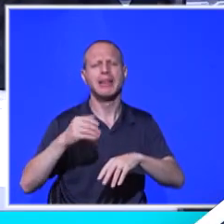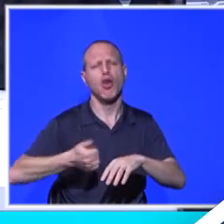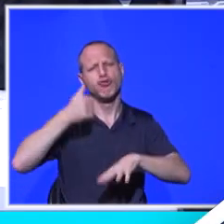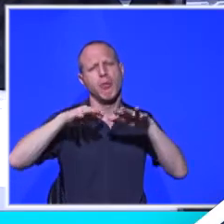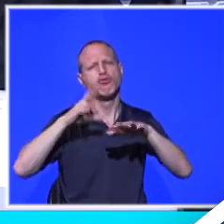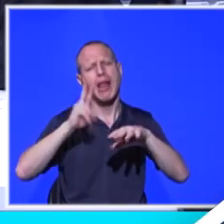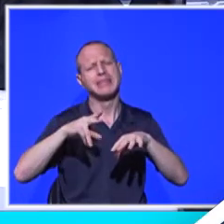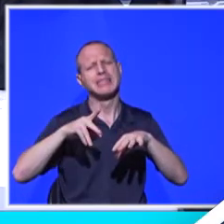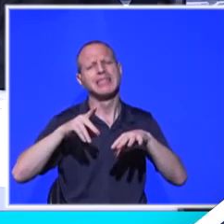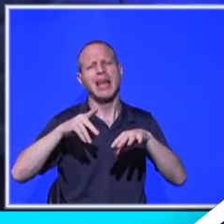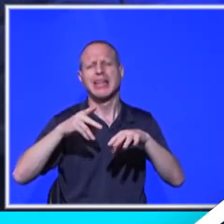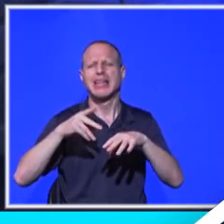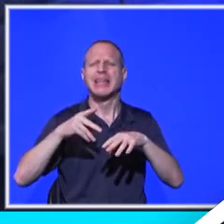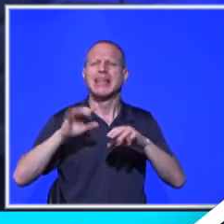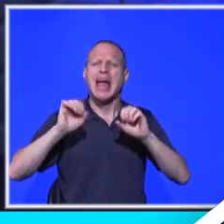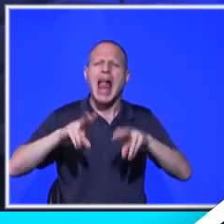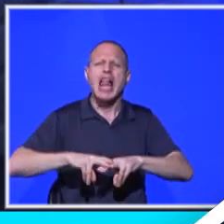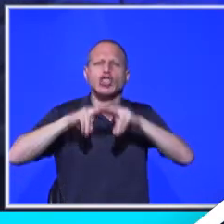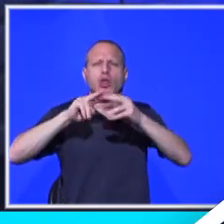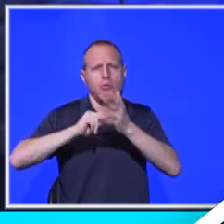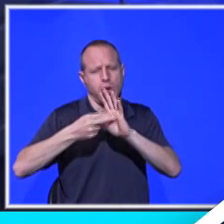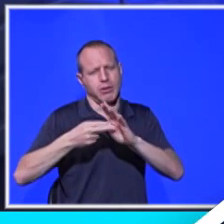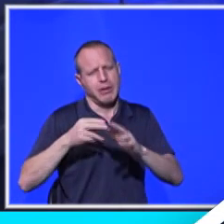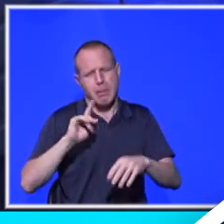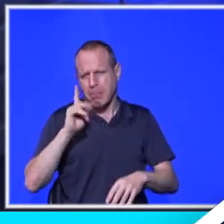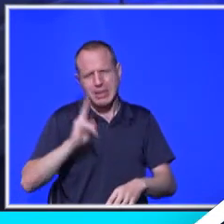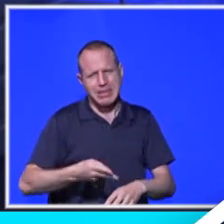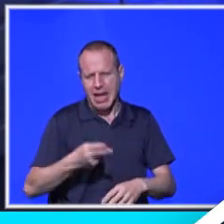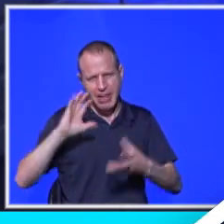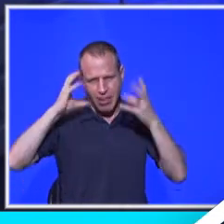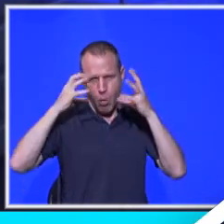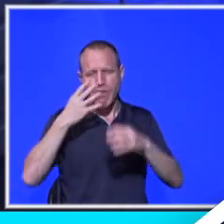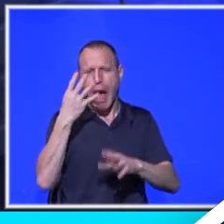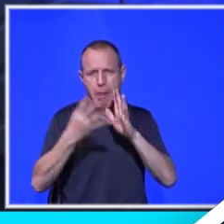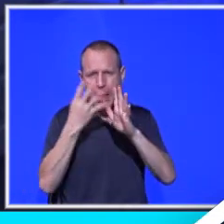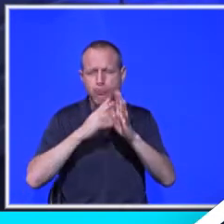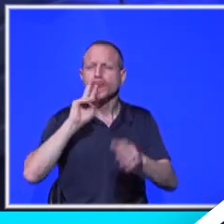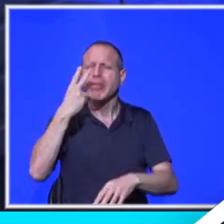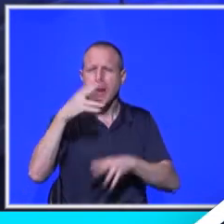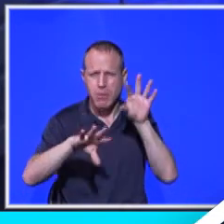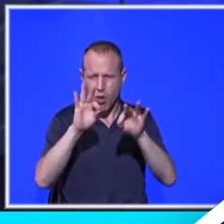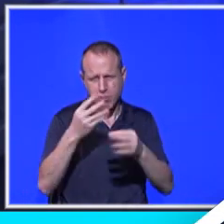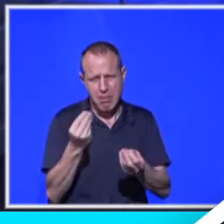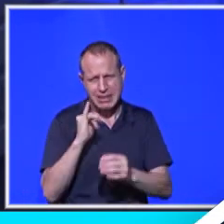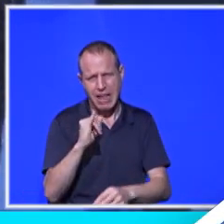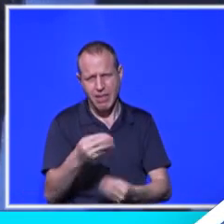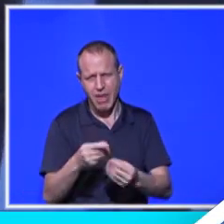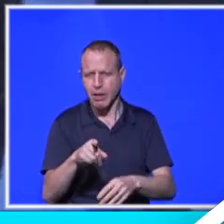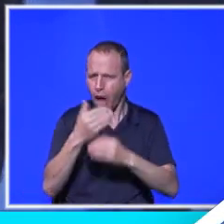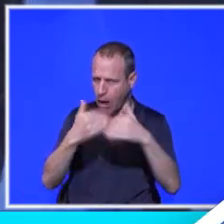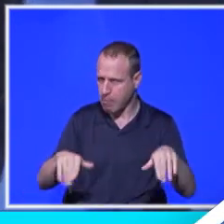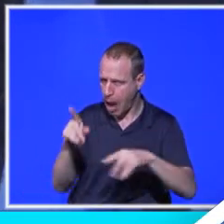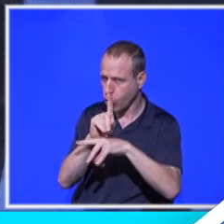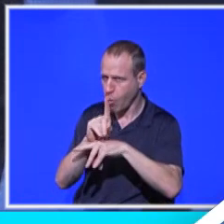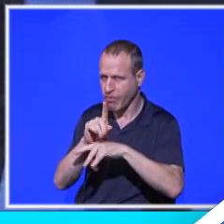יותר משילות, אני רוצה פעם בארבע שנים בחירות. מי צריך את הטירוף הזה? 4 פעמים בשנתיים בחירות? מה זה הדבר הזה? הגבלת קדנציות